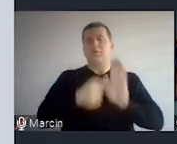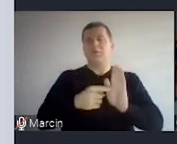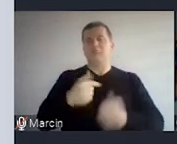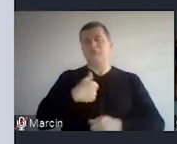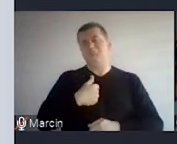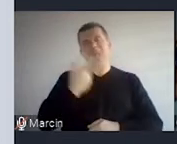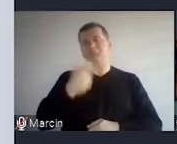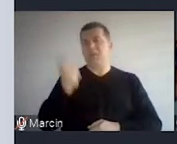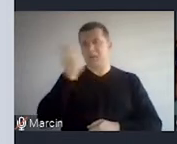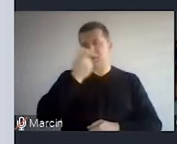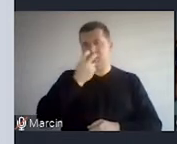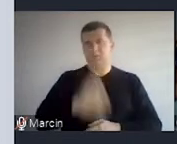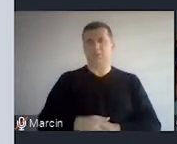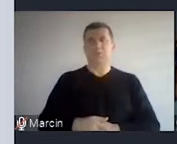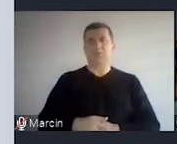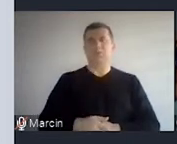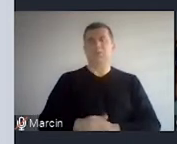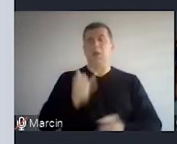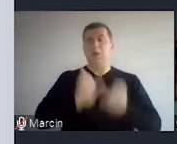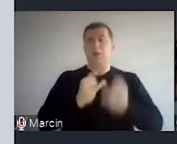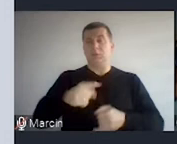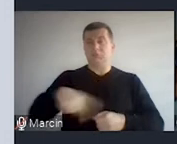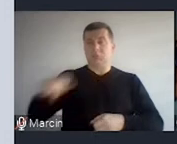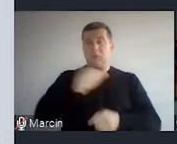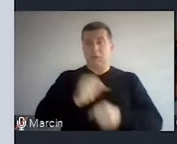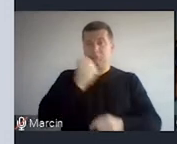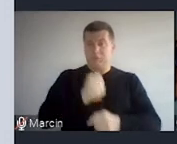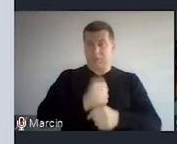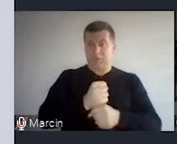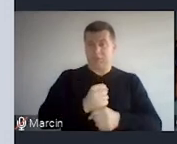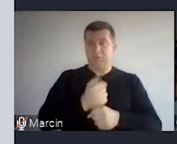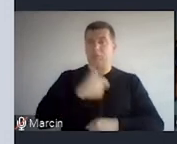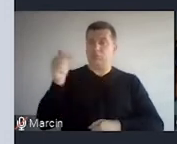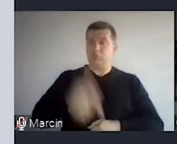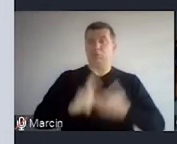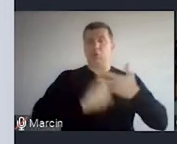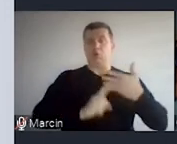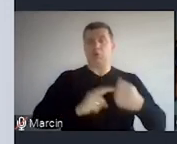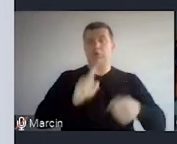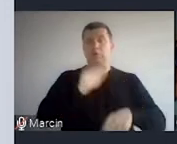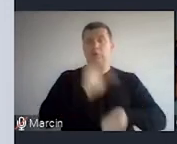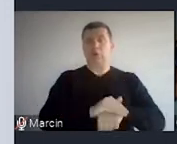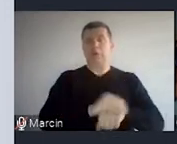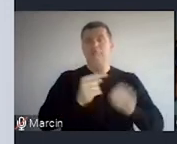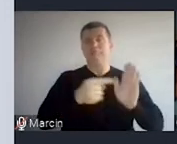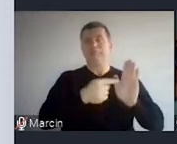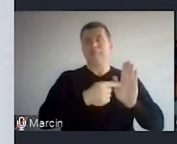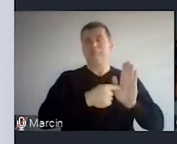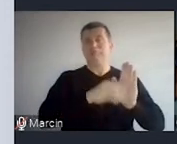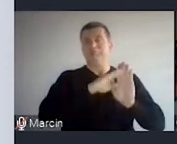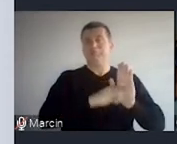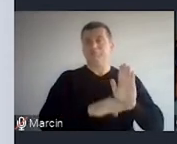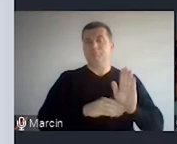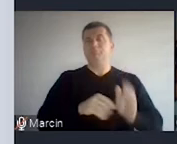interesuje. Z drugiej strony, jeśli jest personel, który musimy rozliczać zgodnie z wytycznymi,